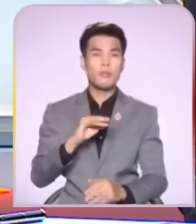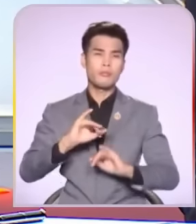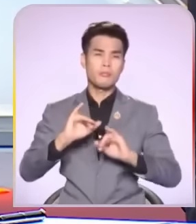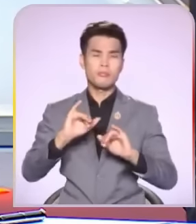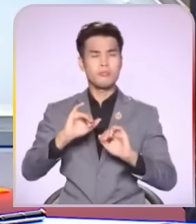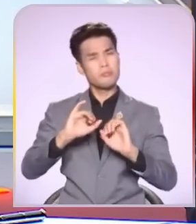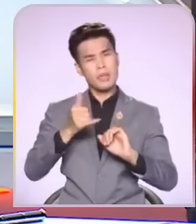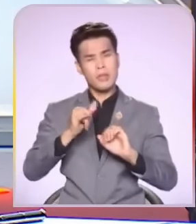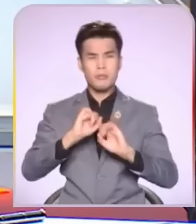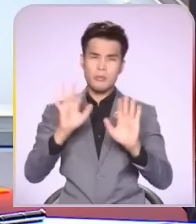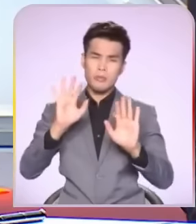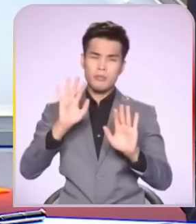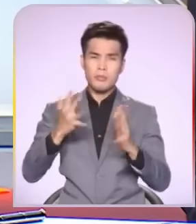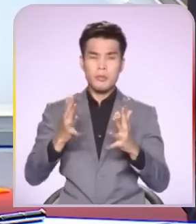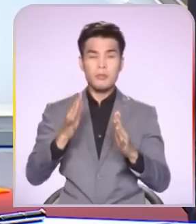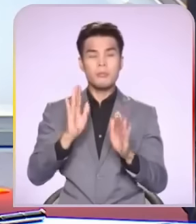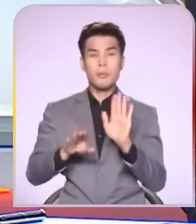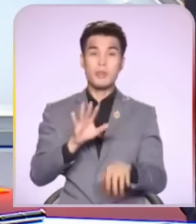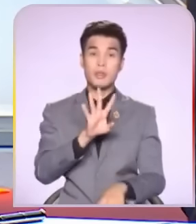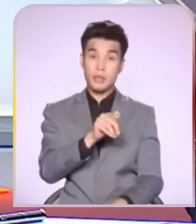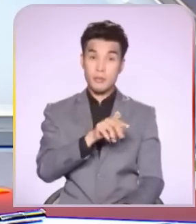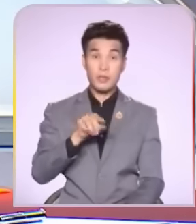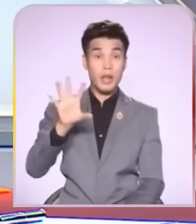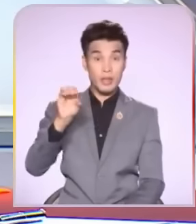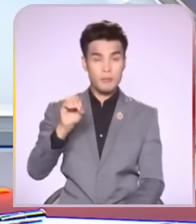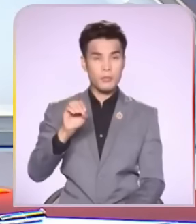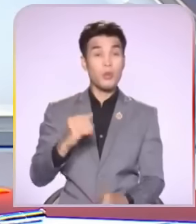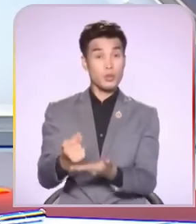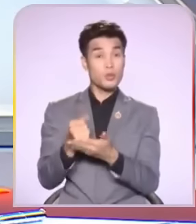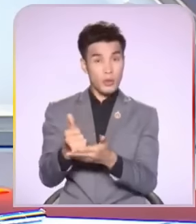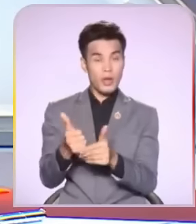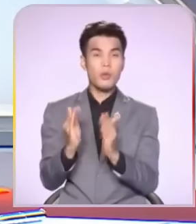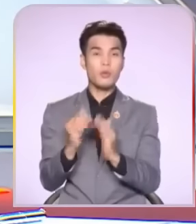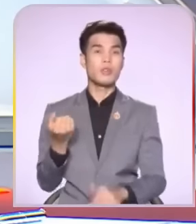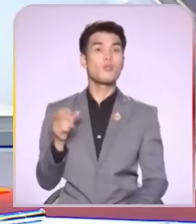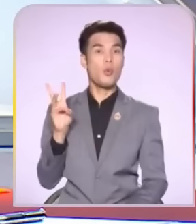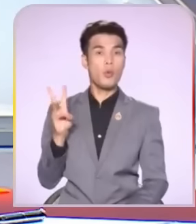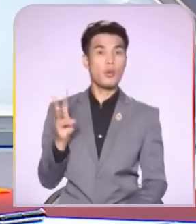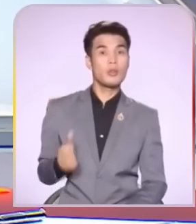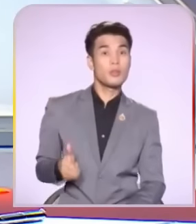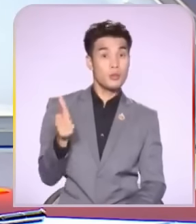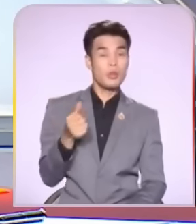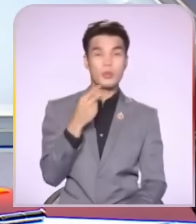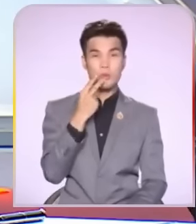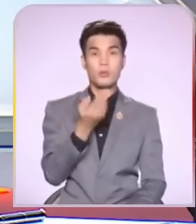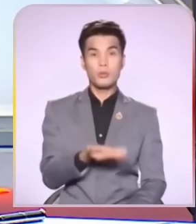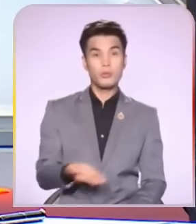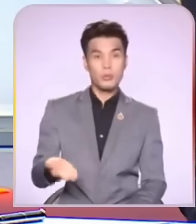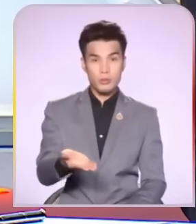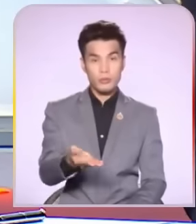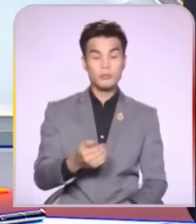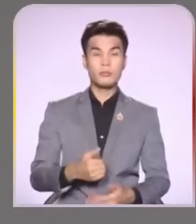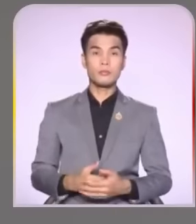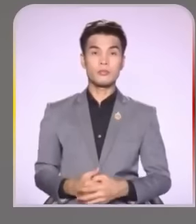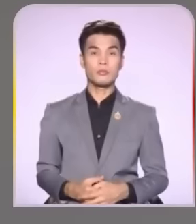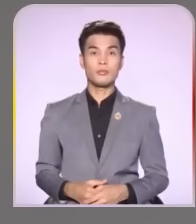ประมาณสัก 40-50คนแต่ว่าที่ช่วยมาได้นะคะประมาณสัก 16คนก่อนอื่นให้คุณผู้ชมไปดูภาพเหตุการณ์กัน